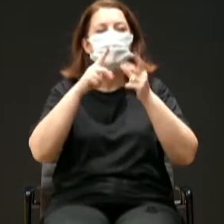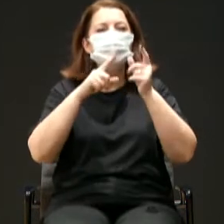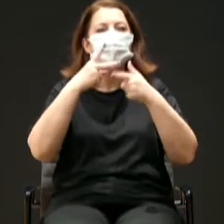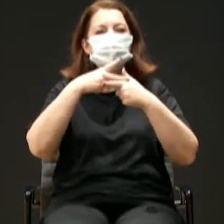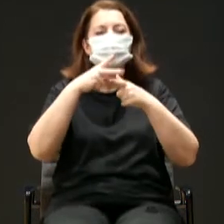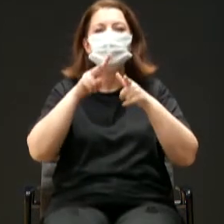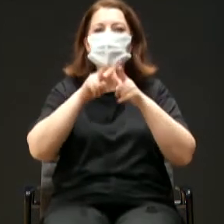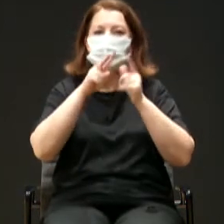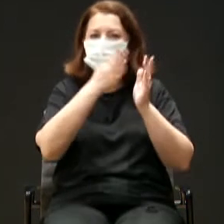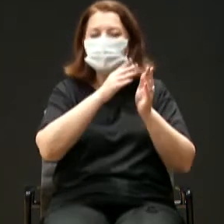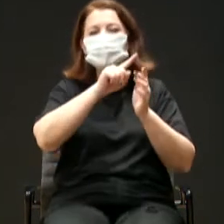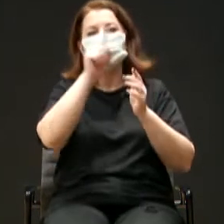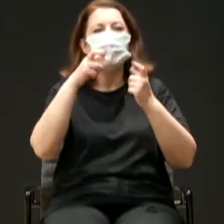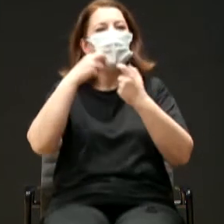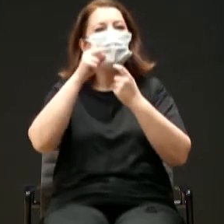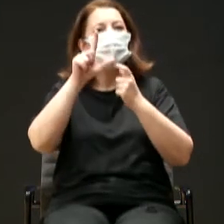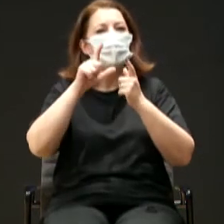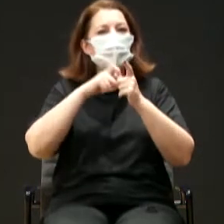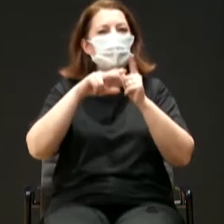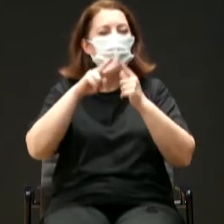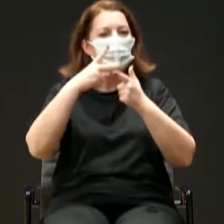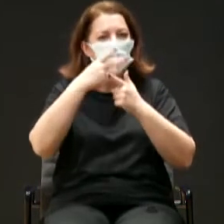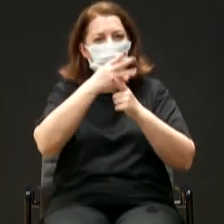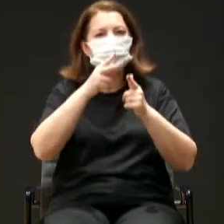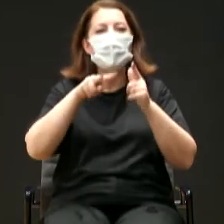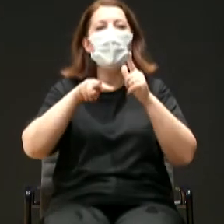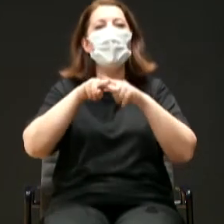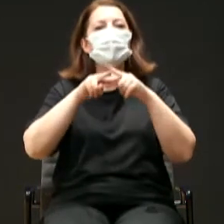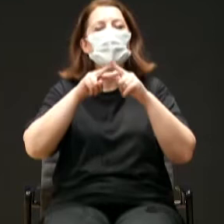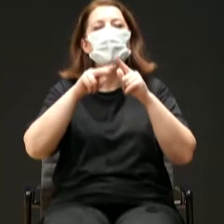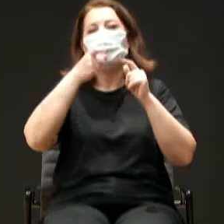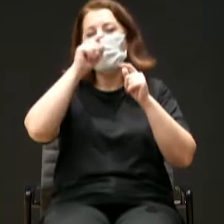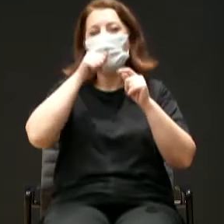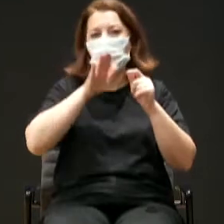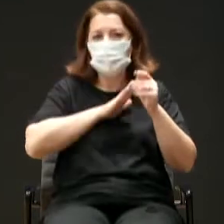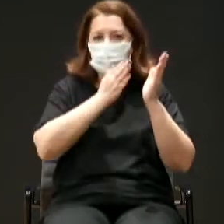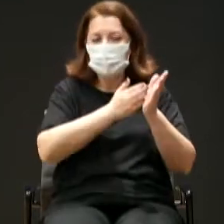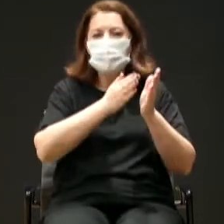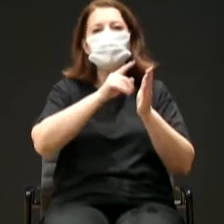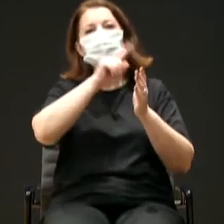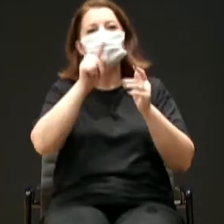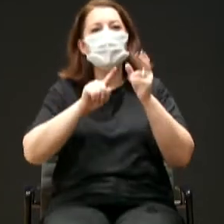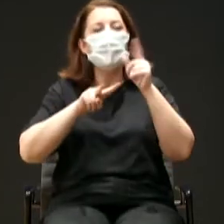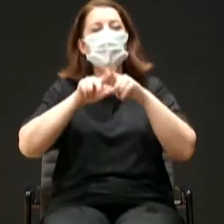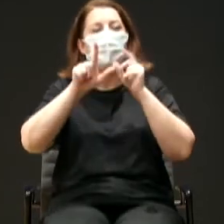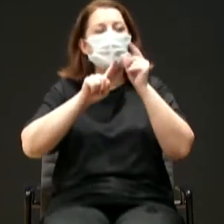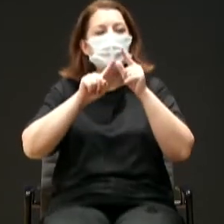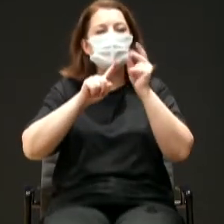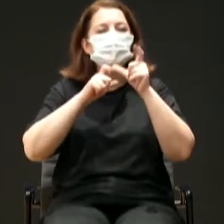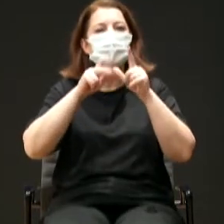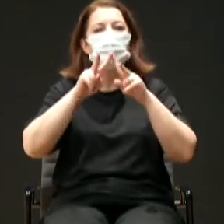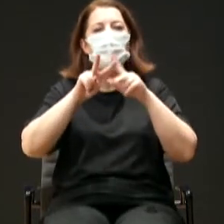Adalet Ağaoğlu'nu, eski bakanlarımız Nurettin Ok ve Işılay Saygın'ı ve evladımız Ali İsmail Kokmaz'ı kaybettiğimiz